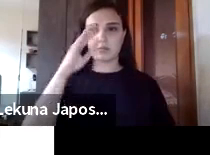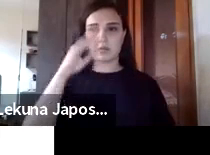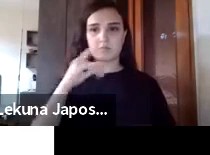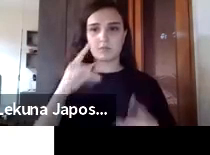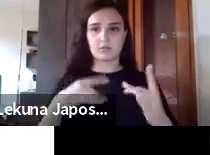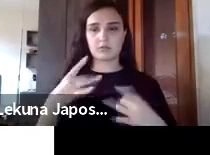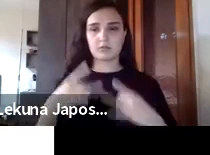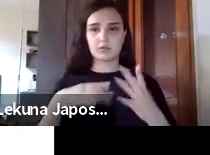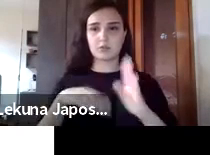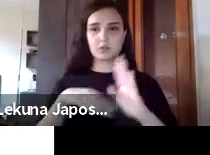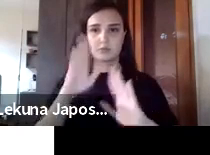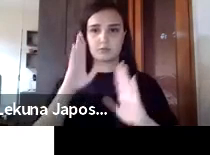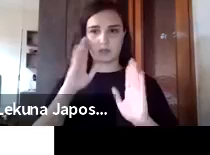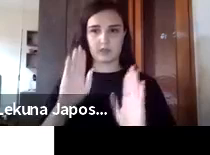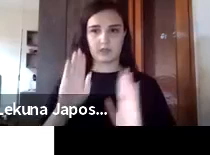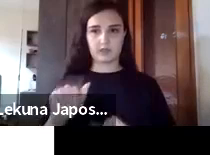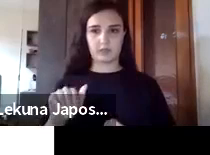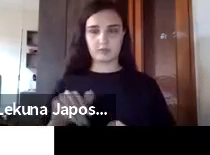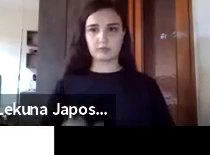გაღიზიანებულია, ჯობს თავი დავანებო.